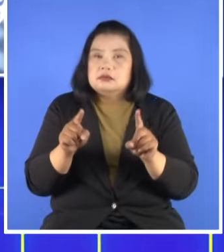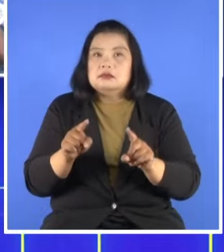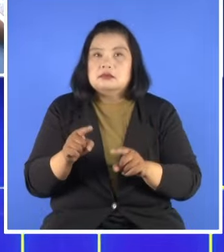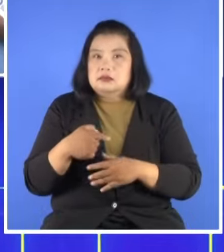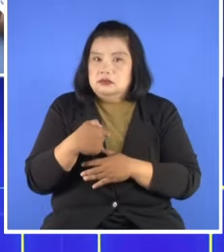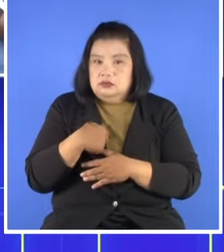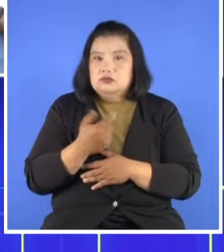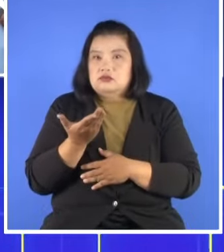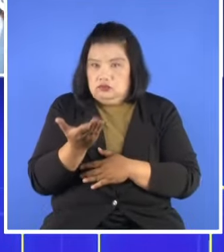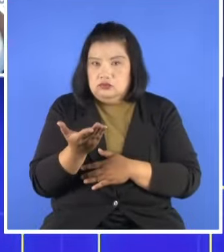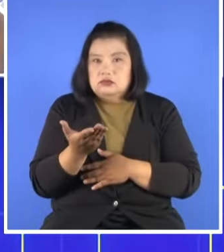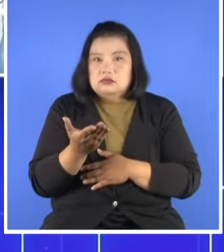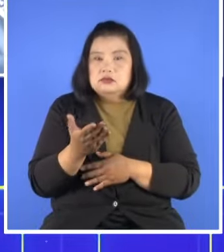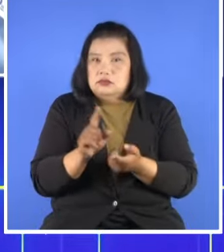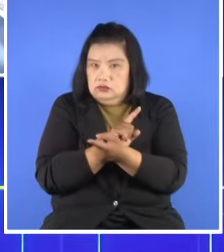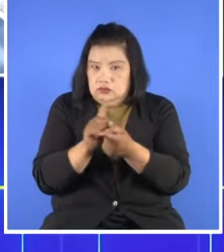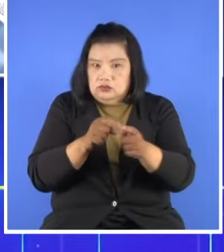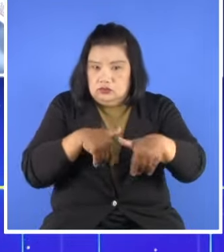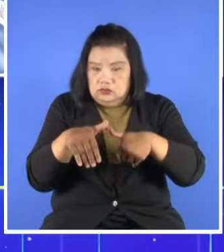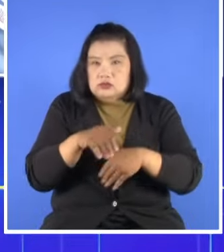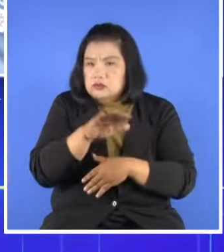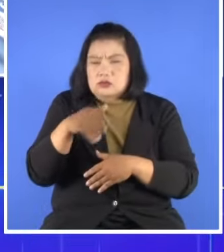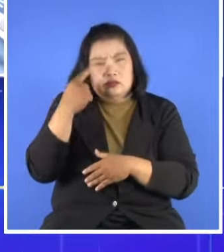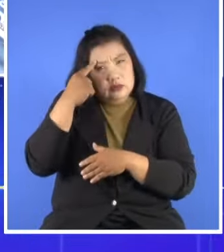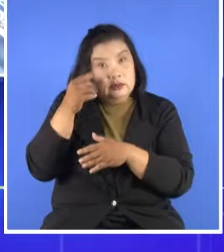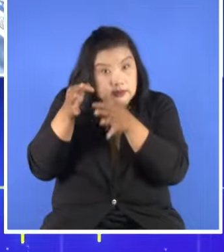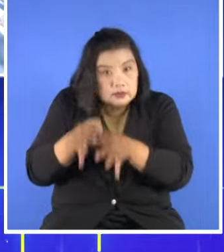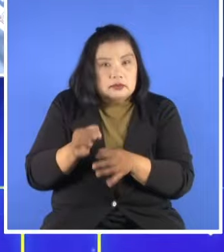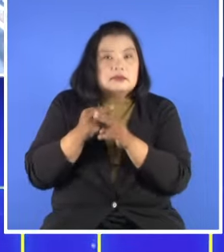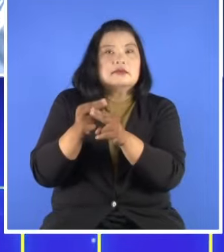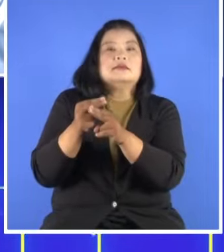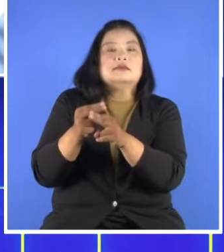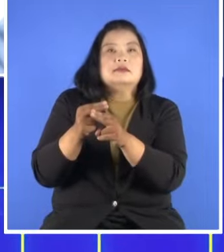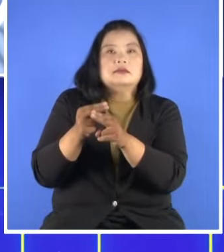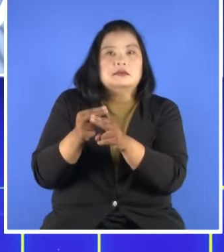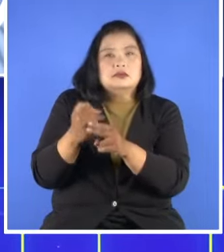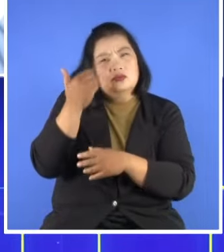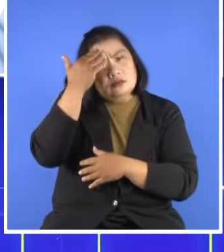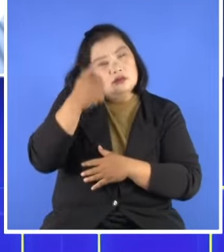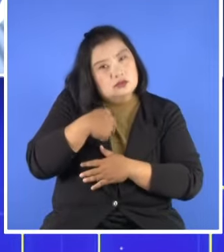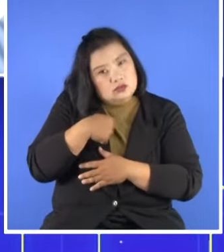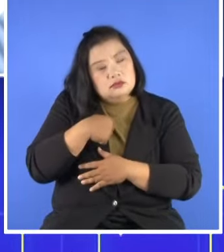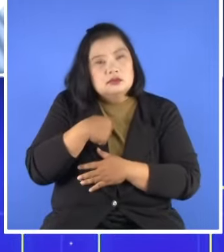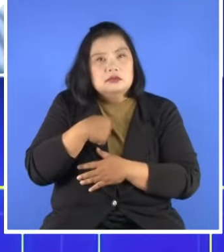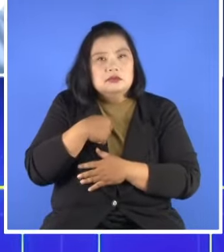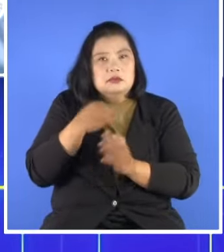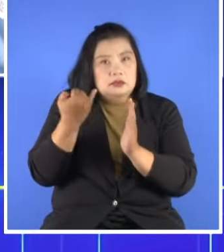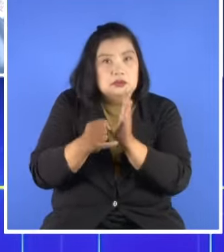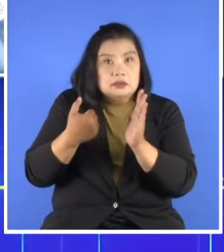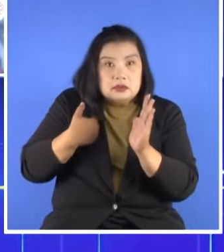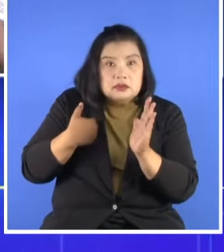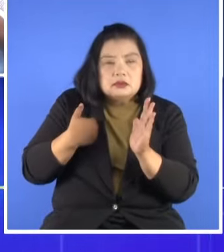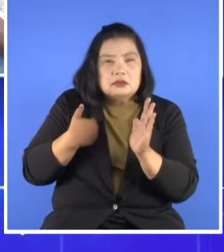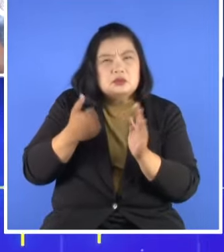ให้สังคมอ่าให้สื่อเนี่ยคิดพิจารณาและก็ตัดสินเรื่องราวที่เกิดขึ้นหน่อยว่าผมเนี่ยเป็นฝ่าย